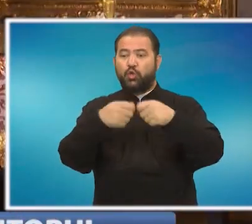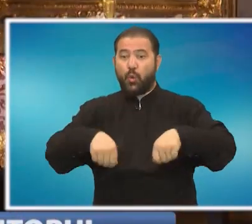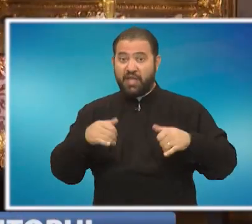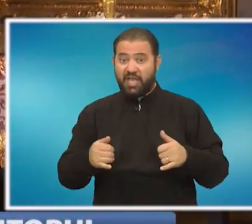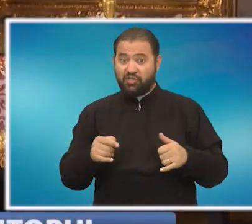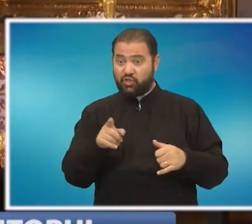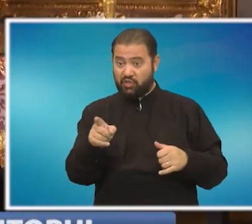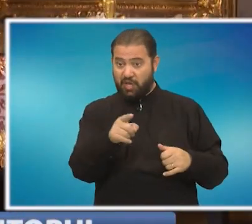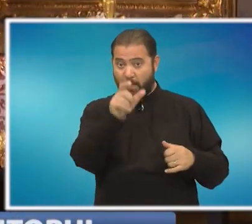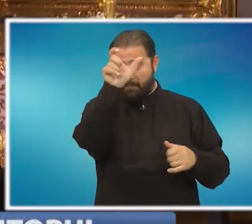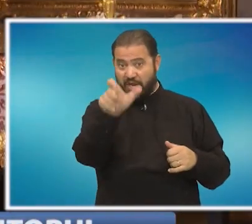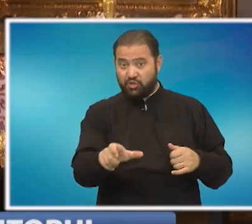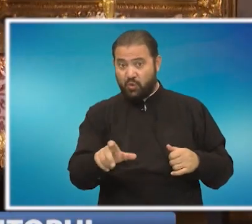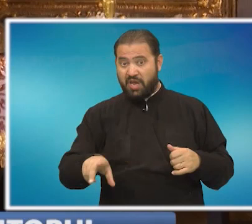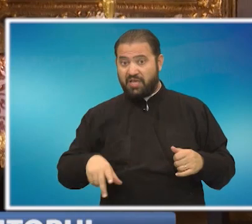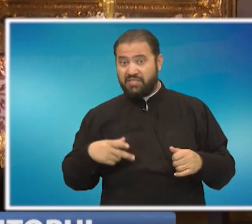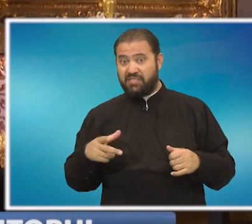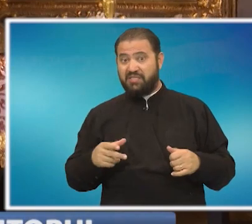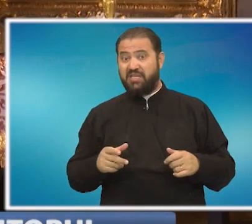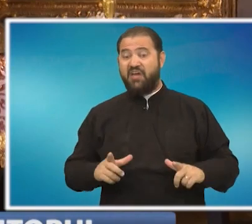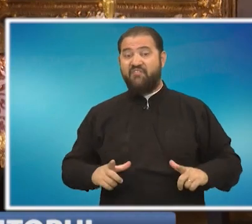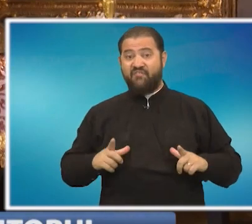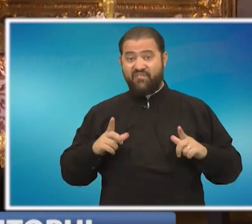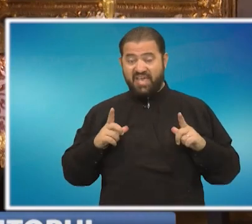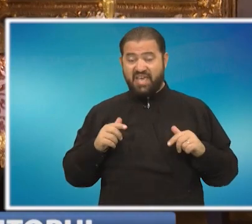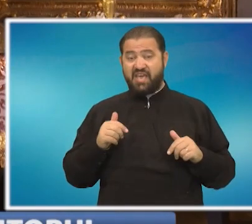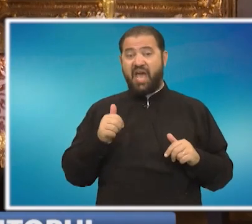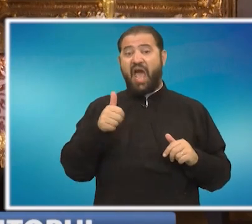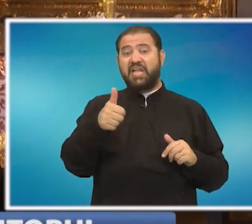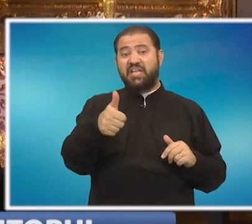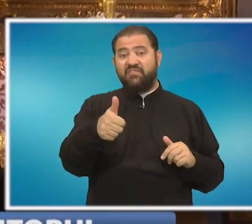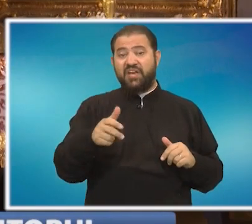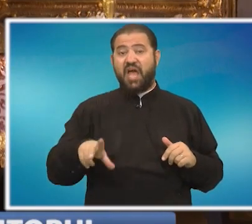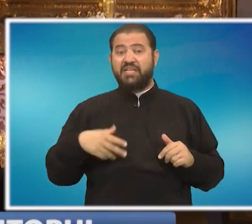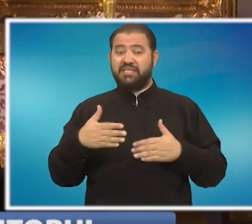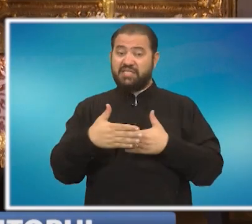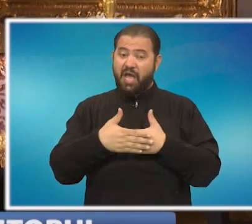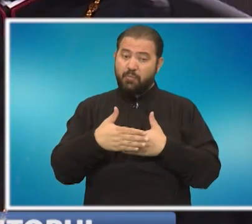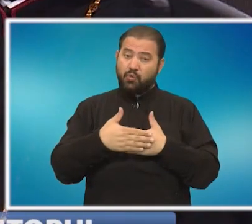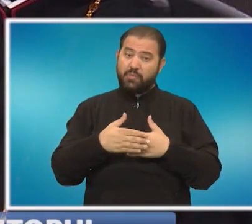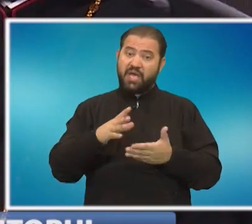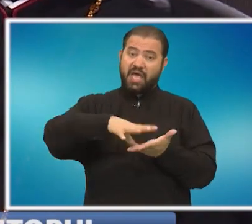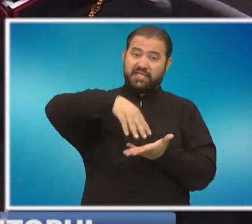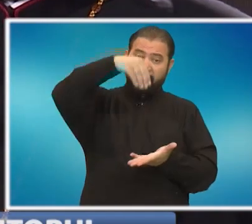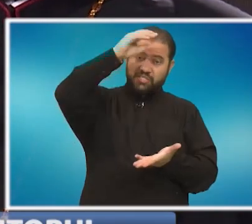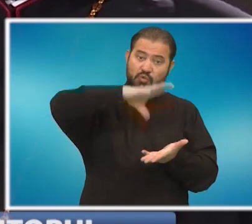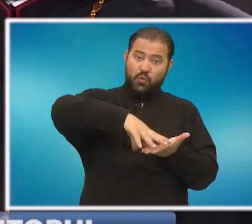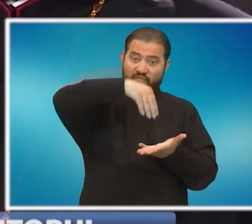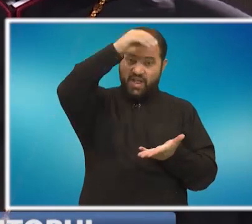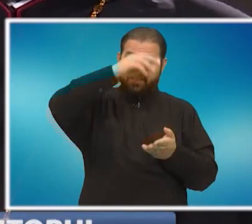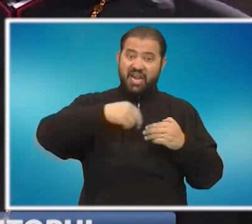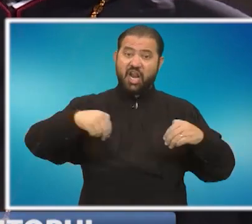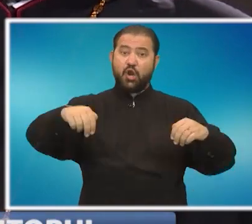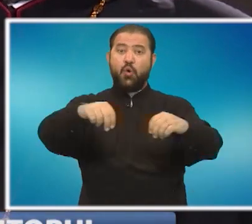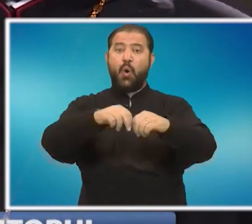toate aceste persoane sunt, nu numai că sunt vii, sunt reale, dar sunt foarte apropiate de suflet,